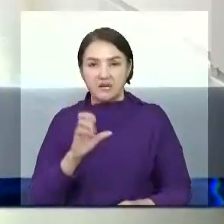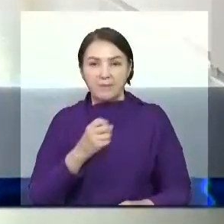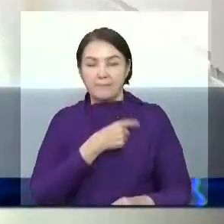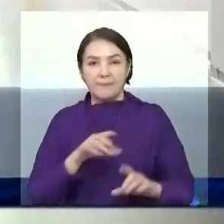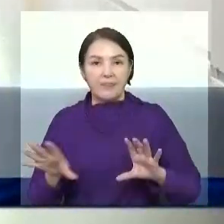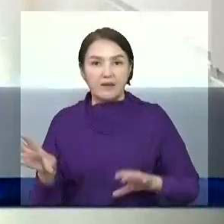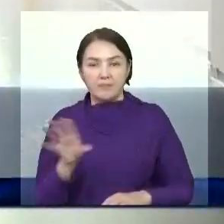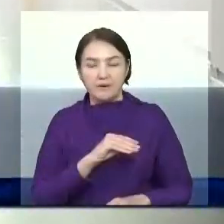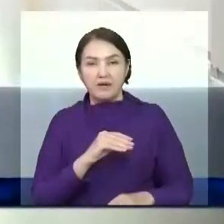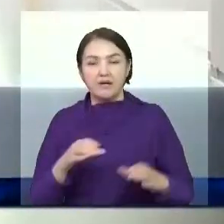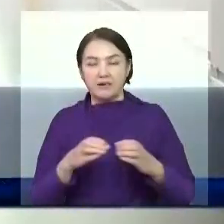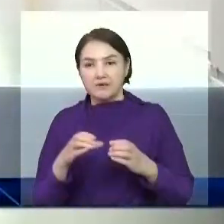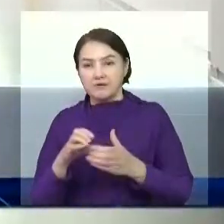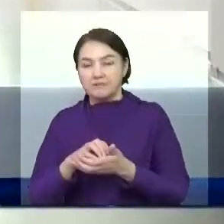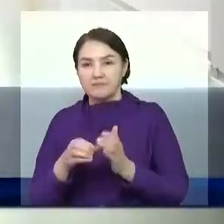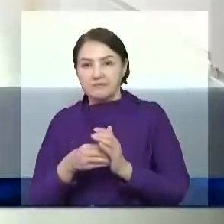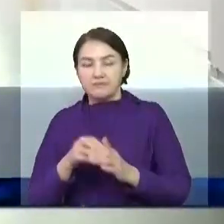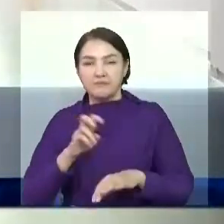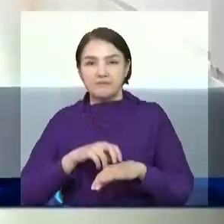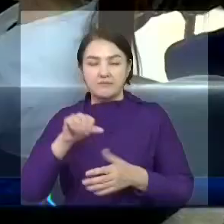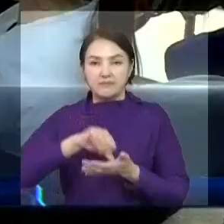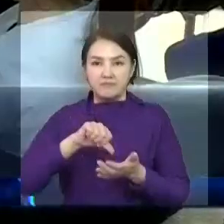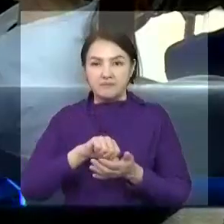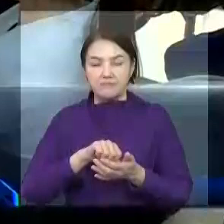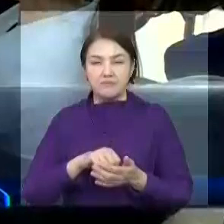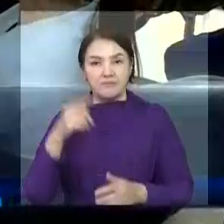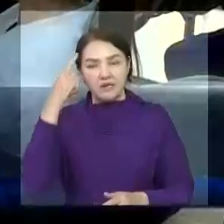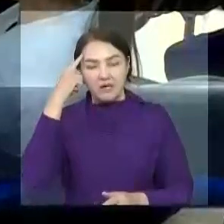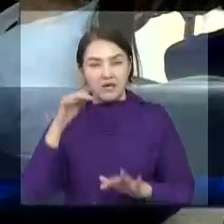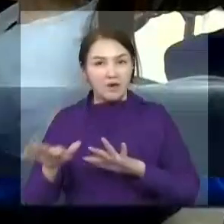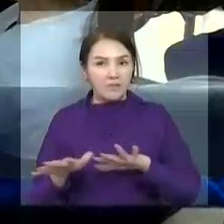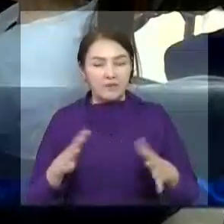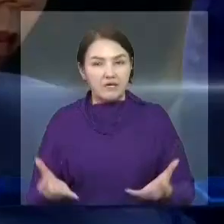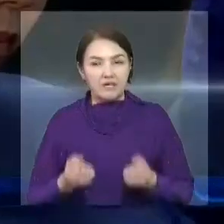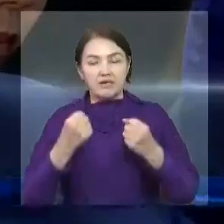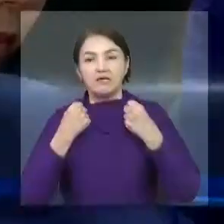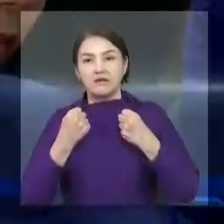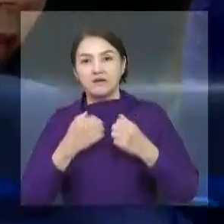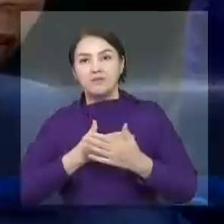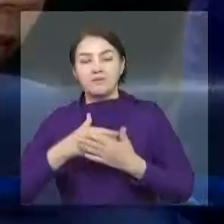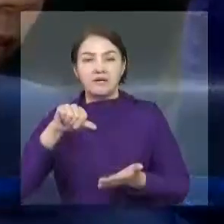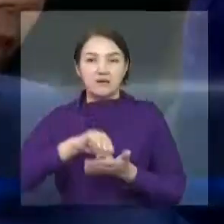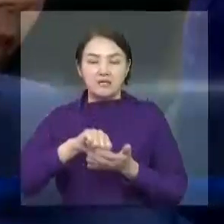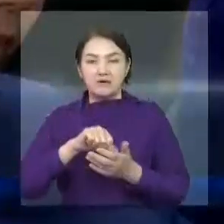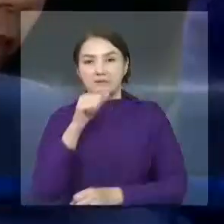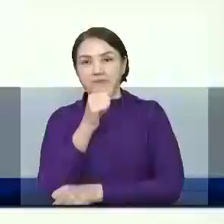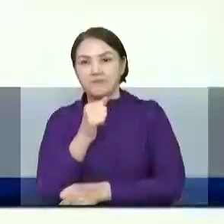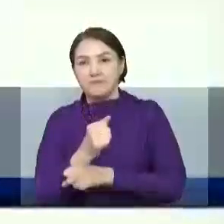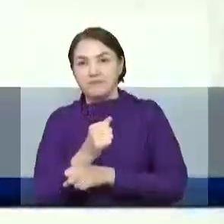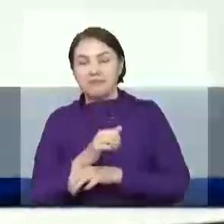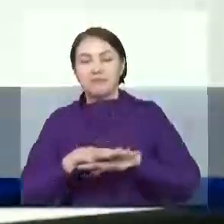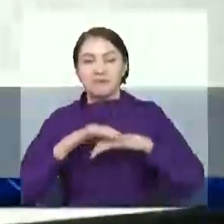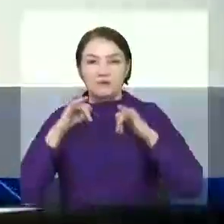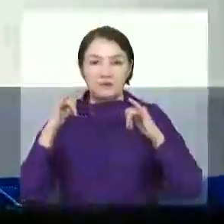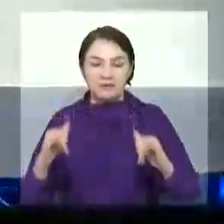больницаның барлық бөлімшелерінің дәрігерлері қатысуда. Еске алу шарасын қолдап, спорттық шараларға белсене қатысатын әріптестердің де қатары артып